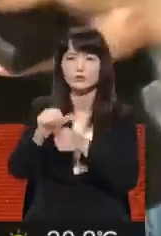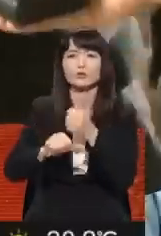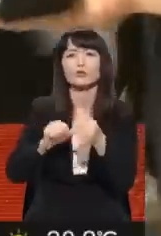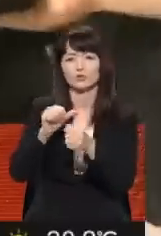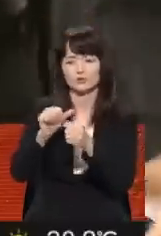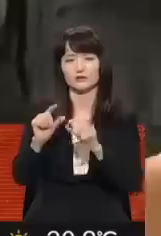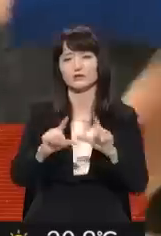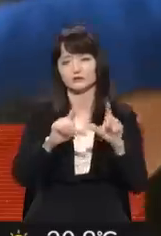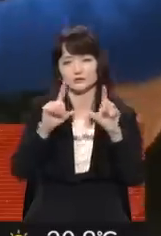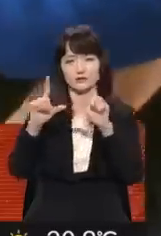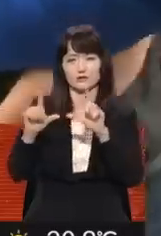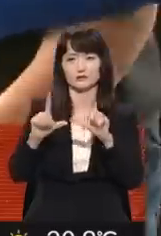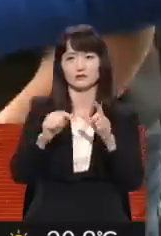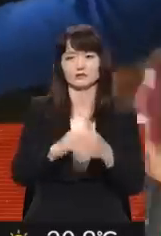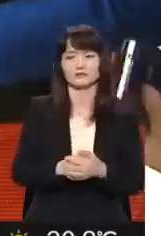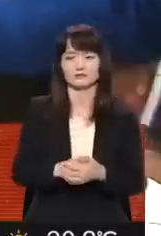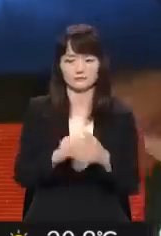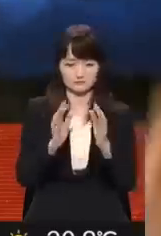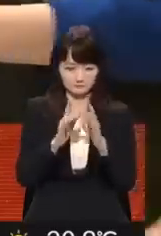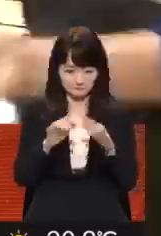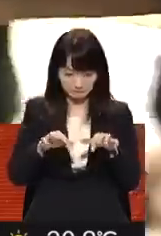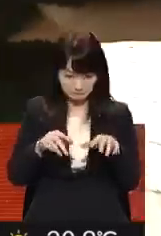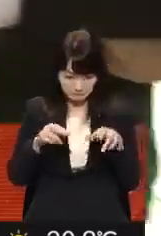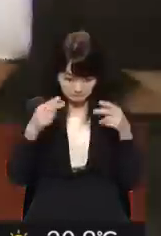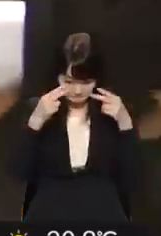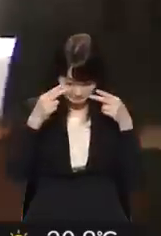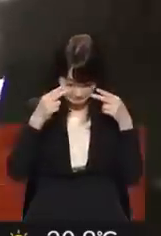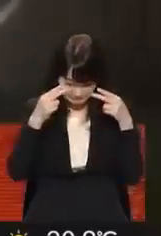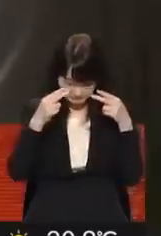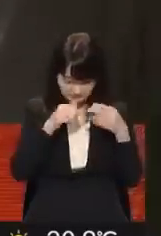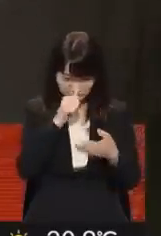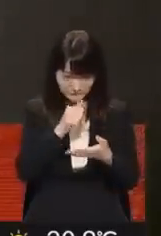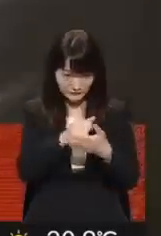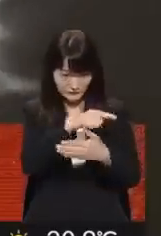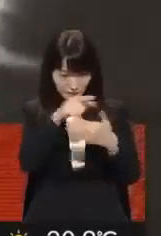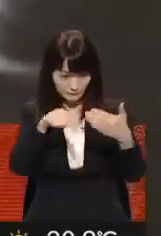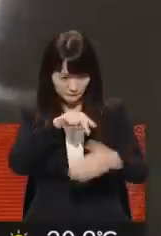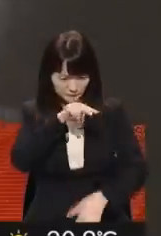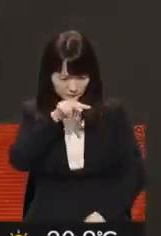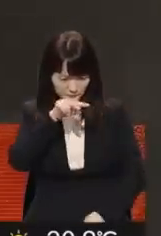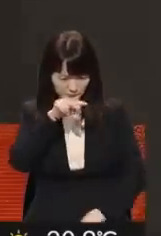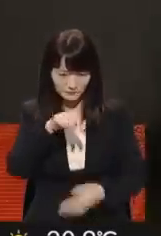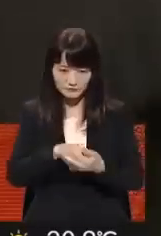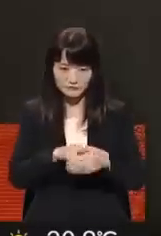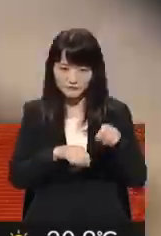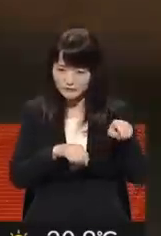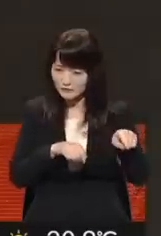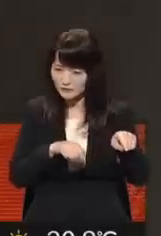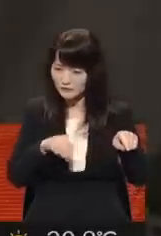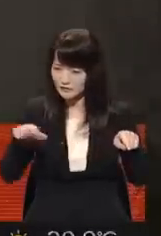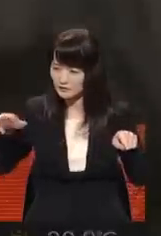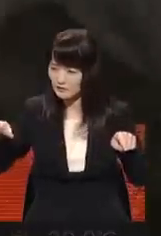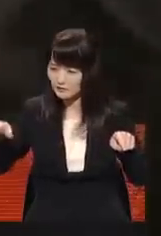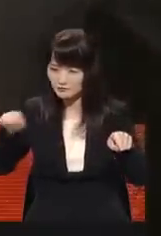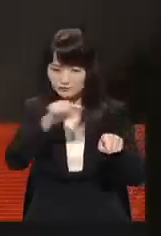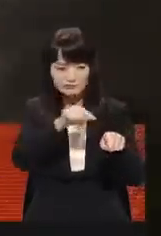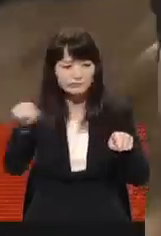하죠. 거기서 이제 뭐 인터넷에 빠져 지내고 범죄물에 빠져 지내면서 뭐 어디가 현실이고 어디가 판타지인지 좀